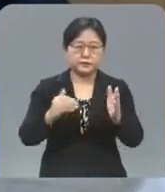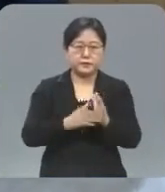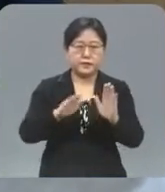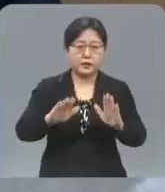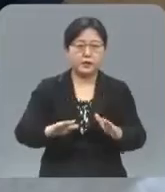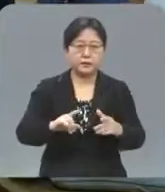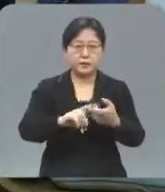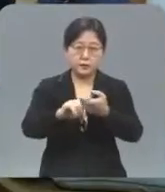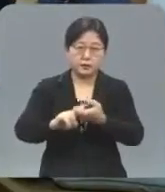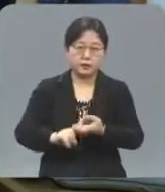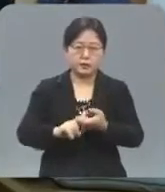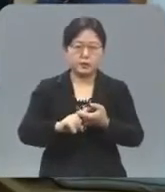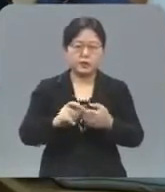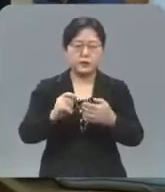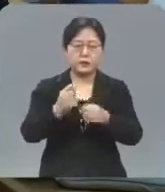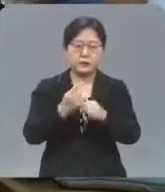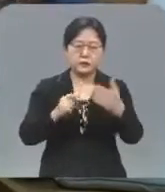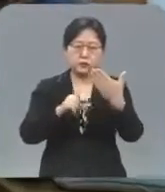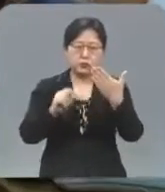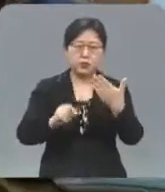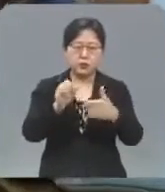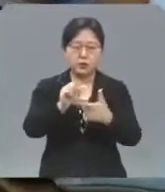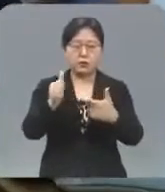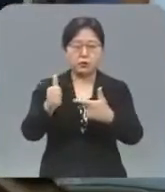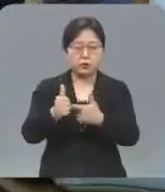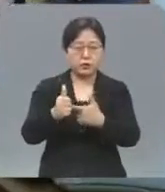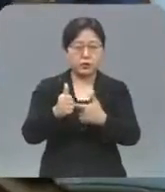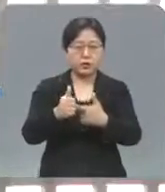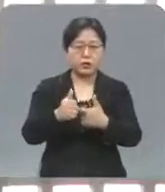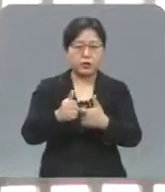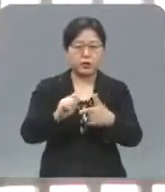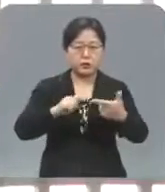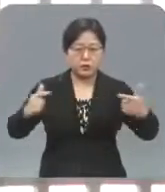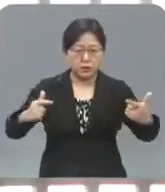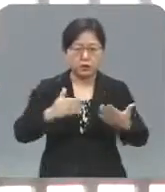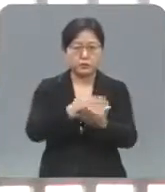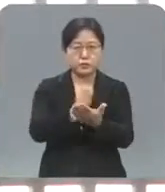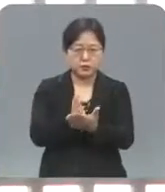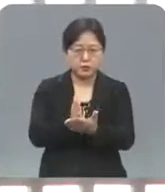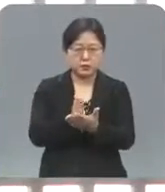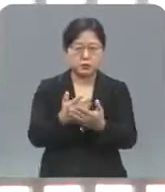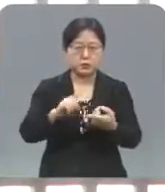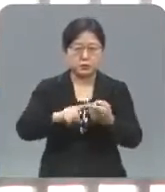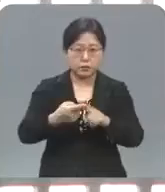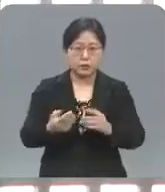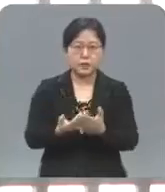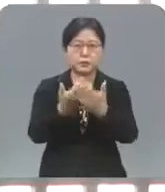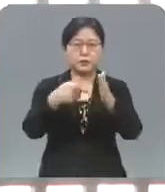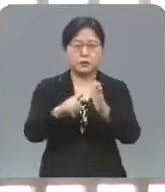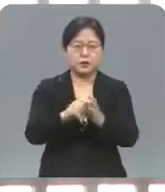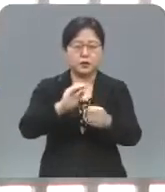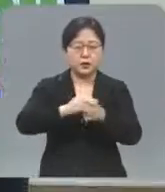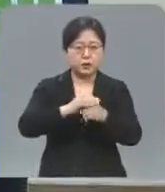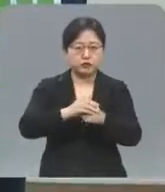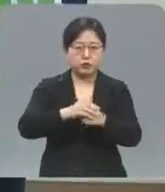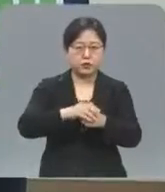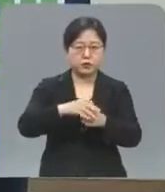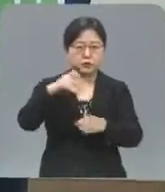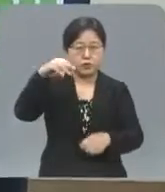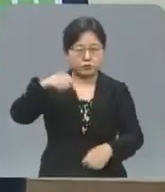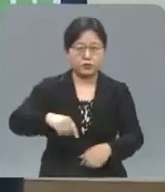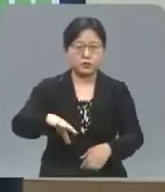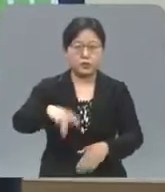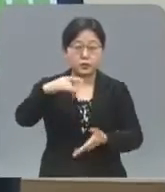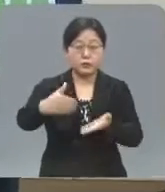이번 자매결연은 지난해 9월 영호남 화합과 다양한 분야에서 상호협력의 기반을 마련하고자 대구 수성구가 먼저